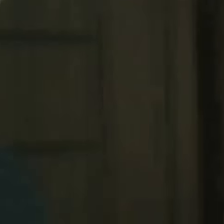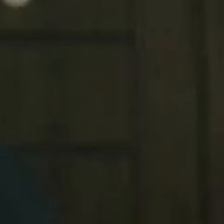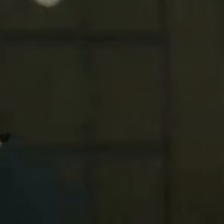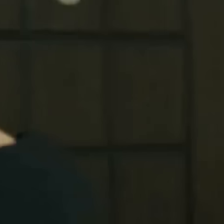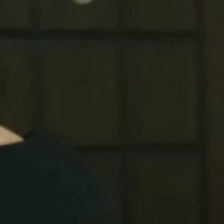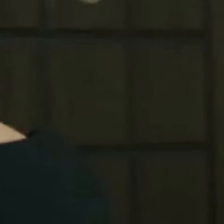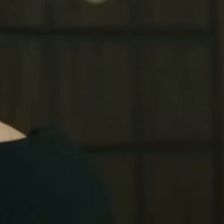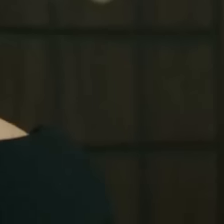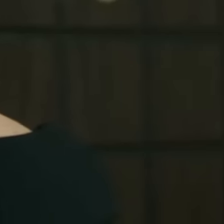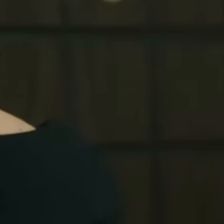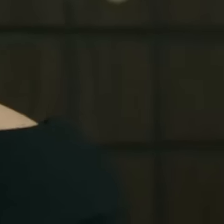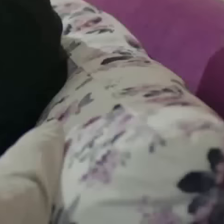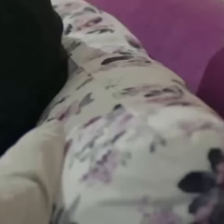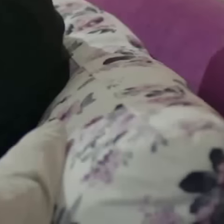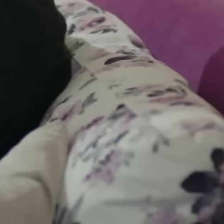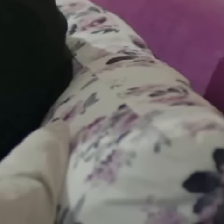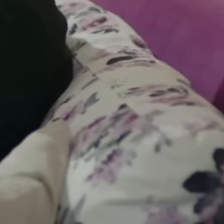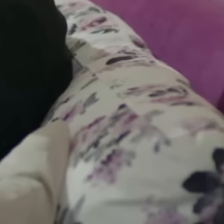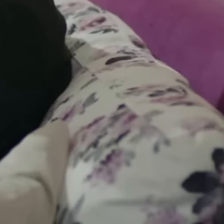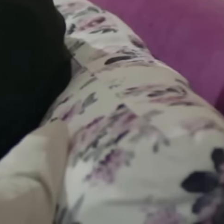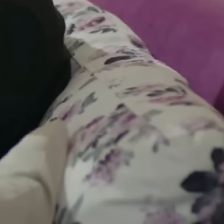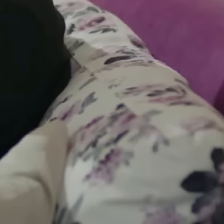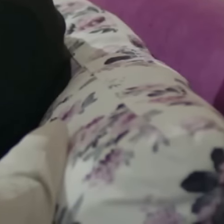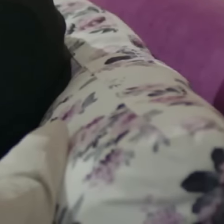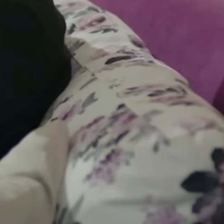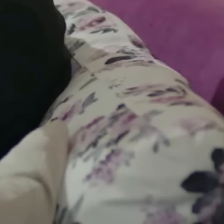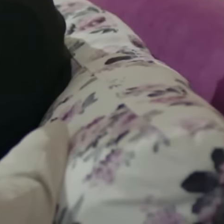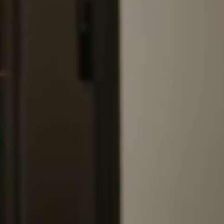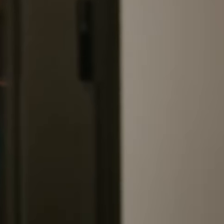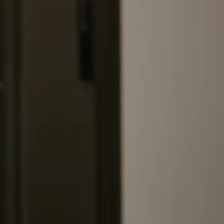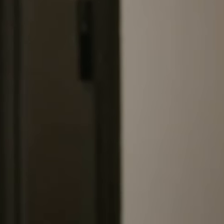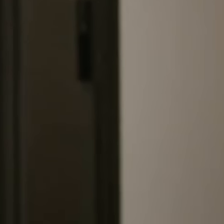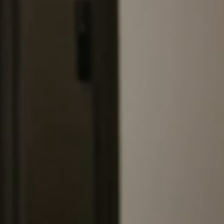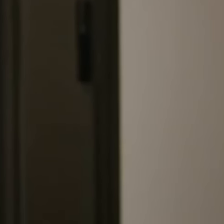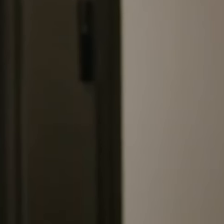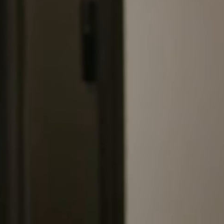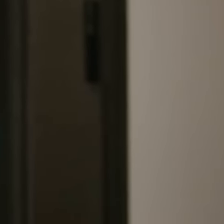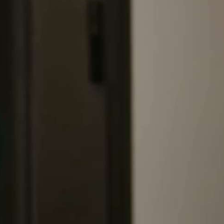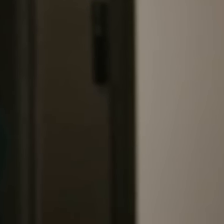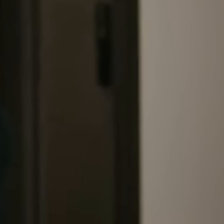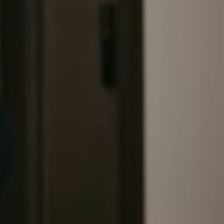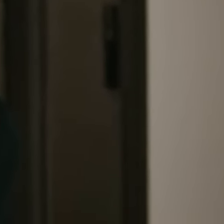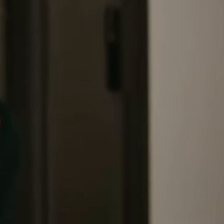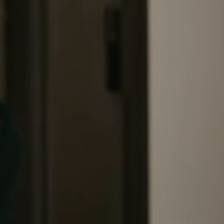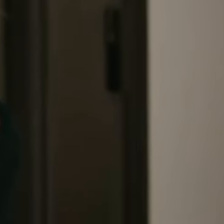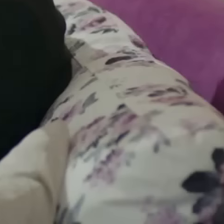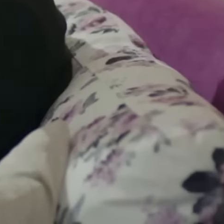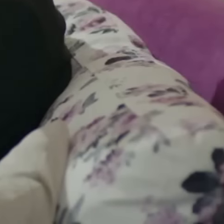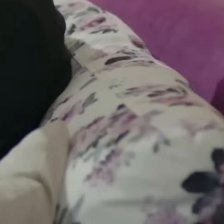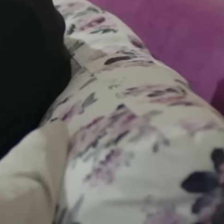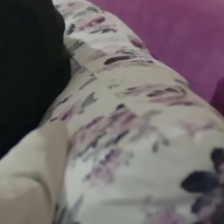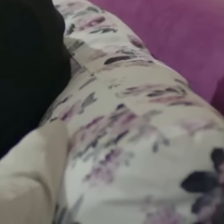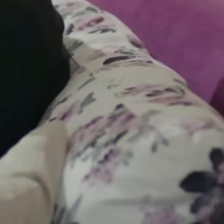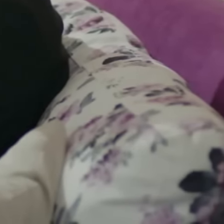kapattı. Kapı önünde bir süre kala kaldı. Basar sessiz çekingen Sevinç'e döndü. Rahatlamış,